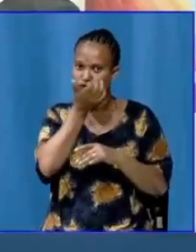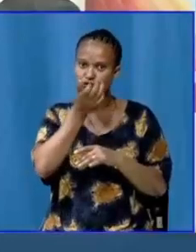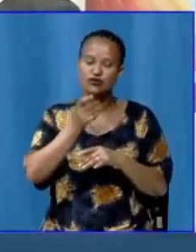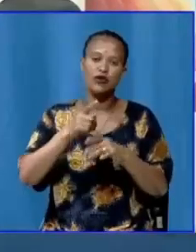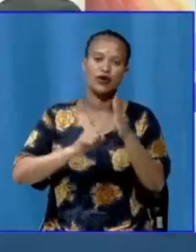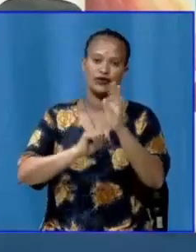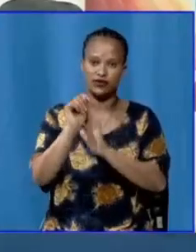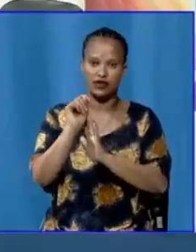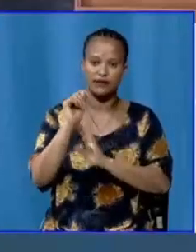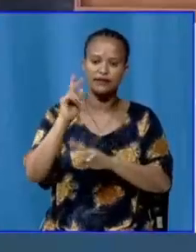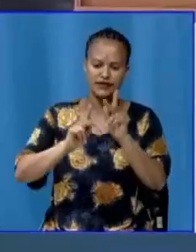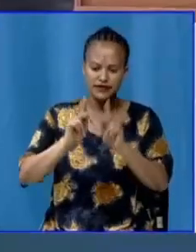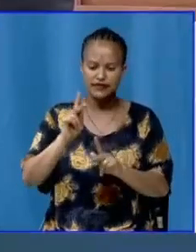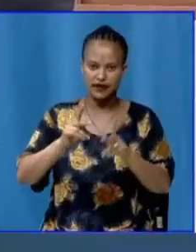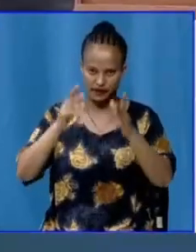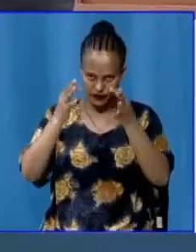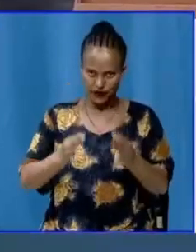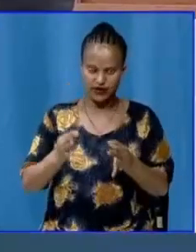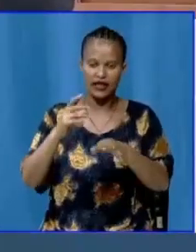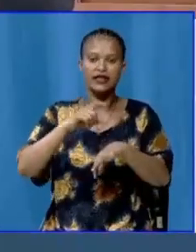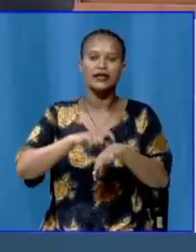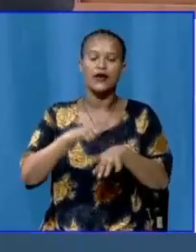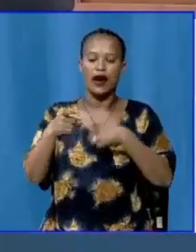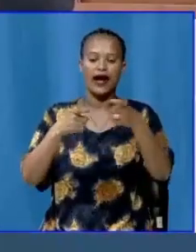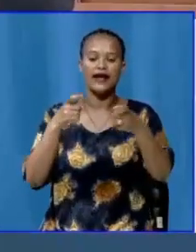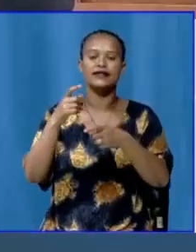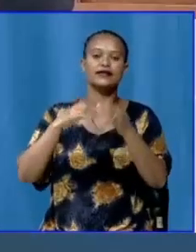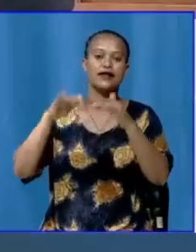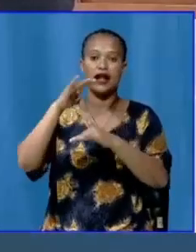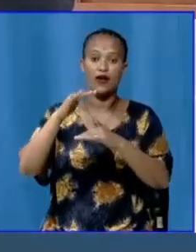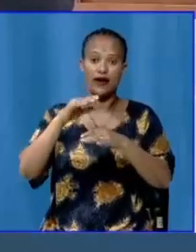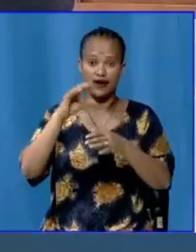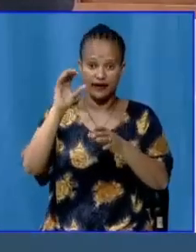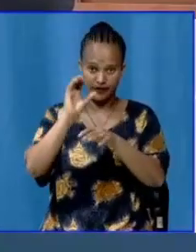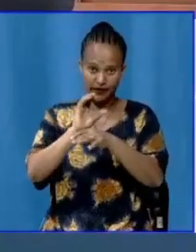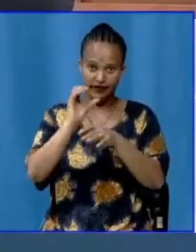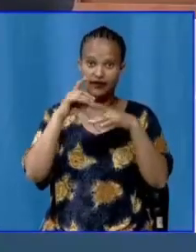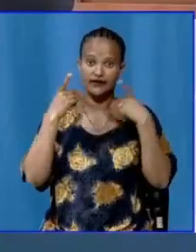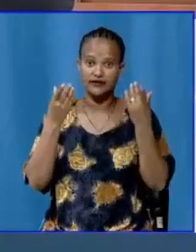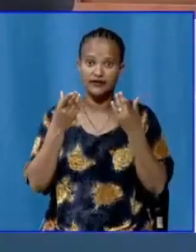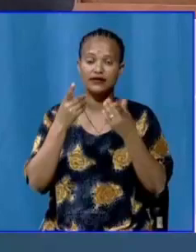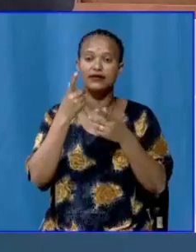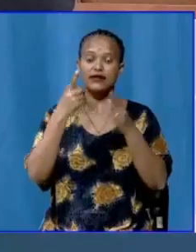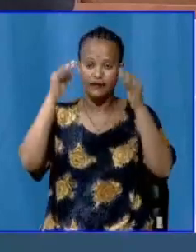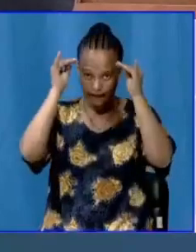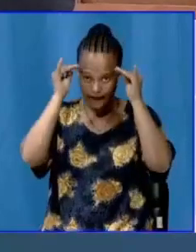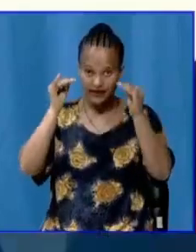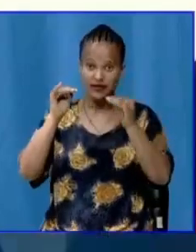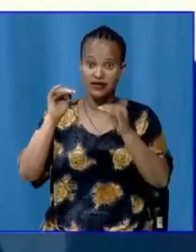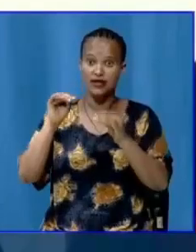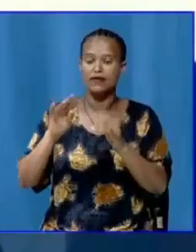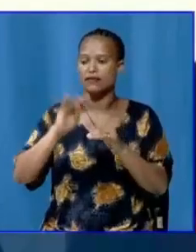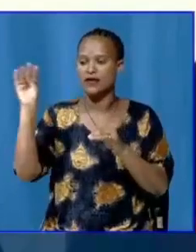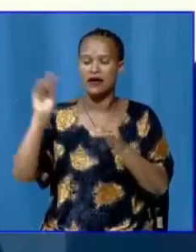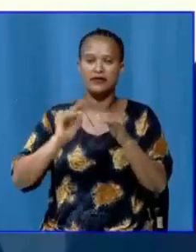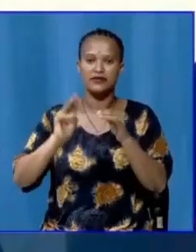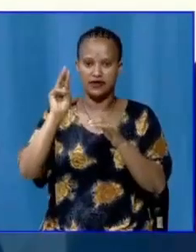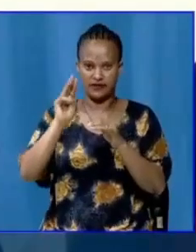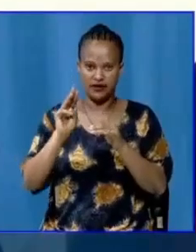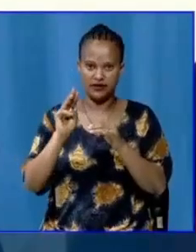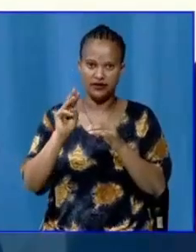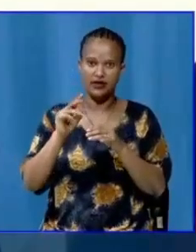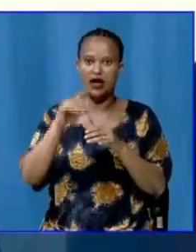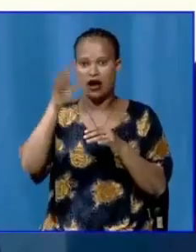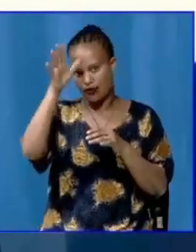ትግራይ ብህዝቢ ከም ዝውሰን ግዜያዊ ኣካየዲ ስራሕ እቲ ላዕለዋይ ቤተ ክህነትን ሊቀ ጳጳስ ኣህጉረ ስብከት ዞባታት ሰሜን ምዕራብን ምዕራብን